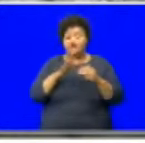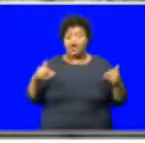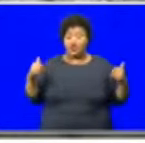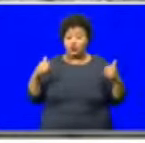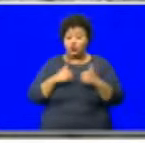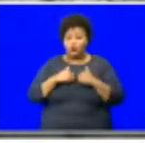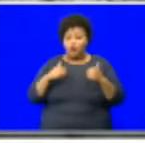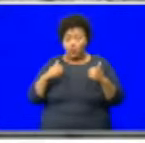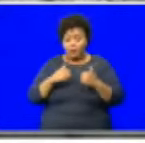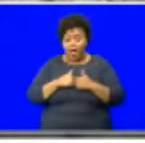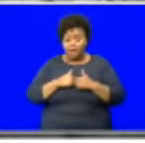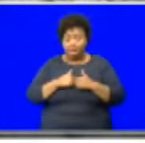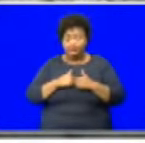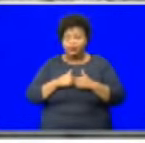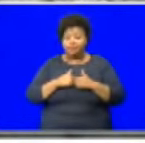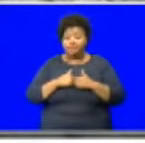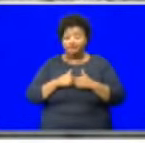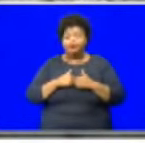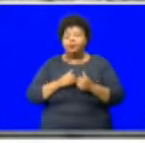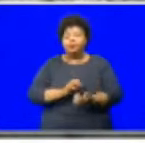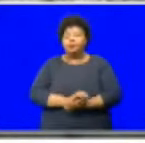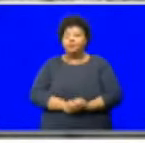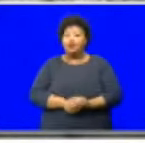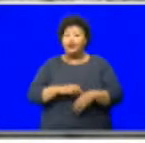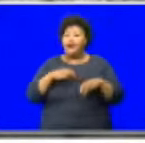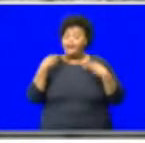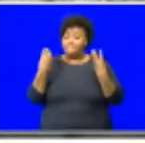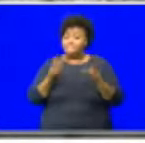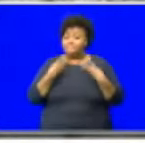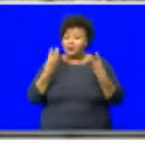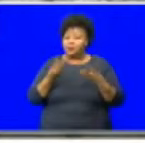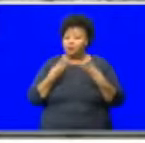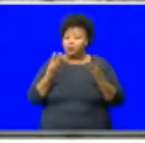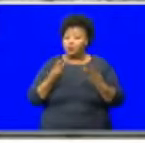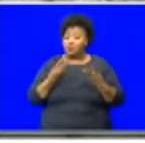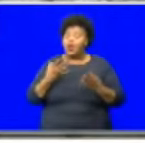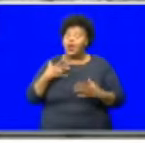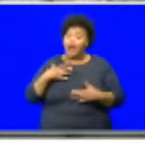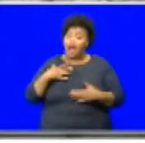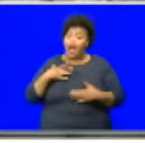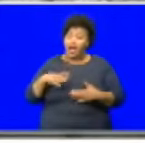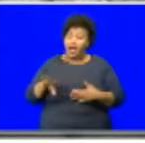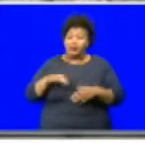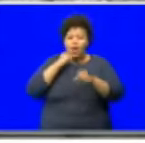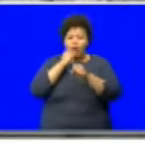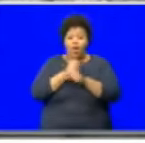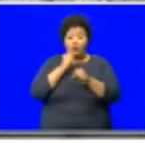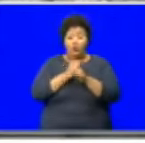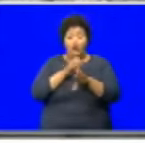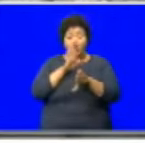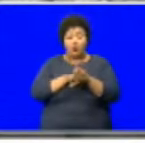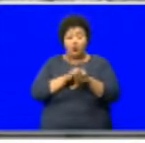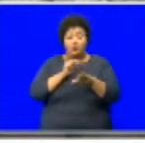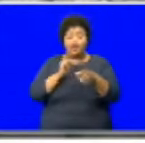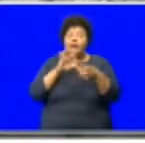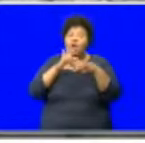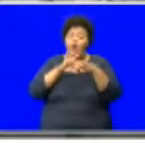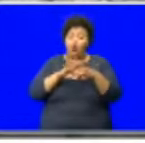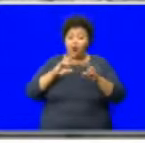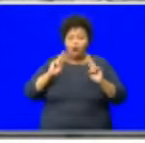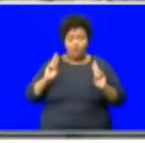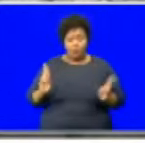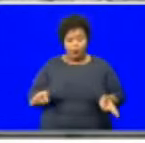lesibhebhedelwe ngumkhuhlane i-COVID-19 lokwente ukuthi labanye baswele imisebenzi bahlale emakhaya kunema-cases